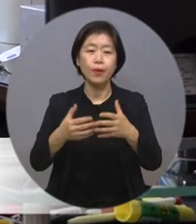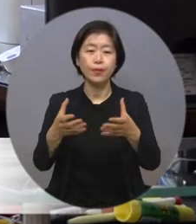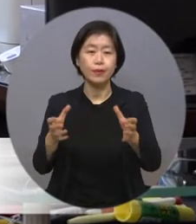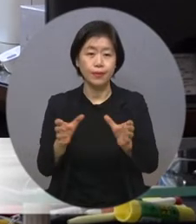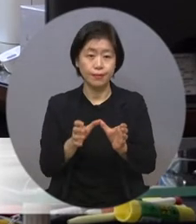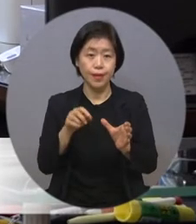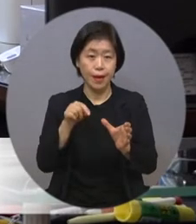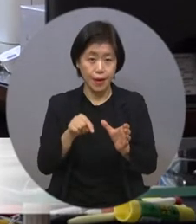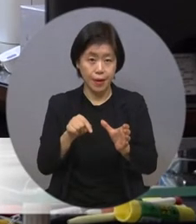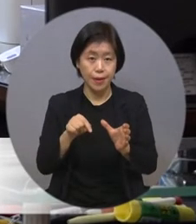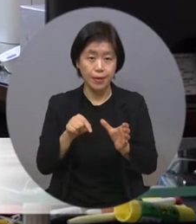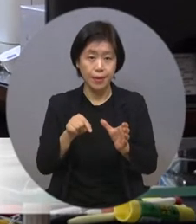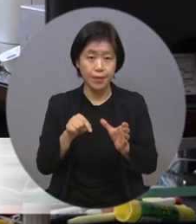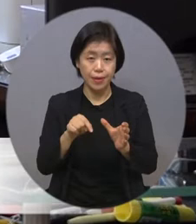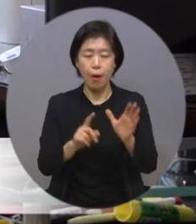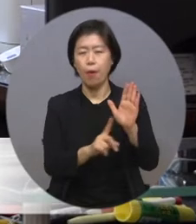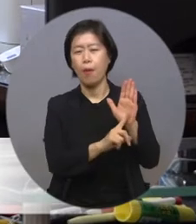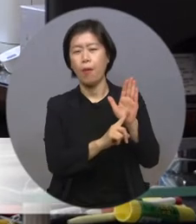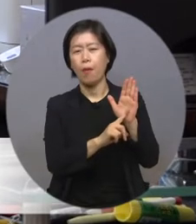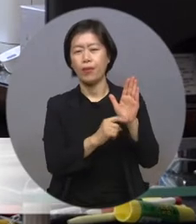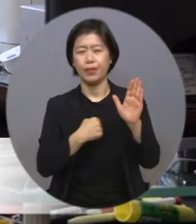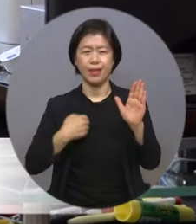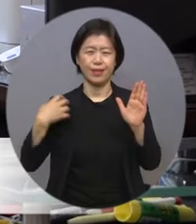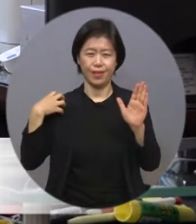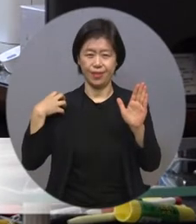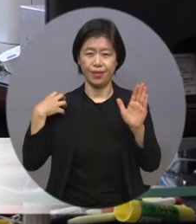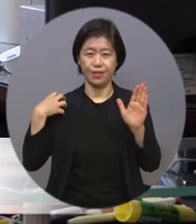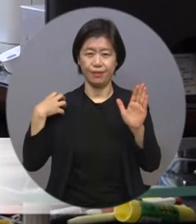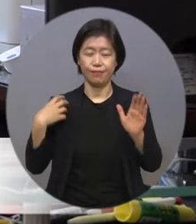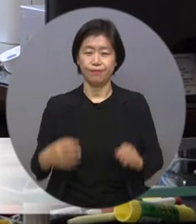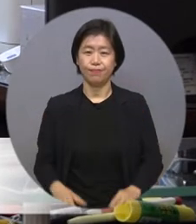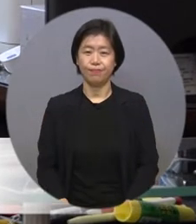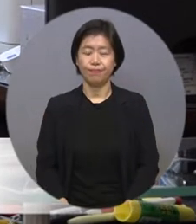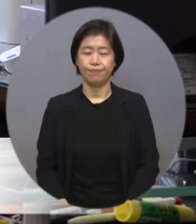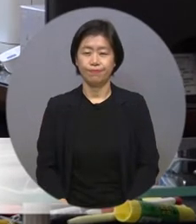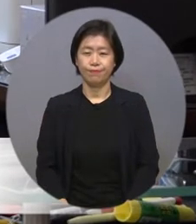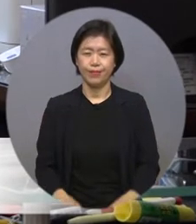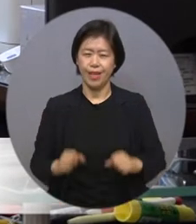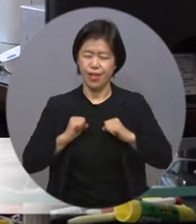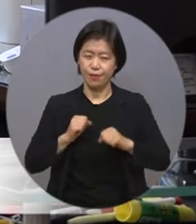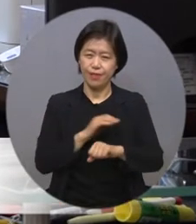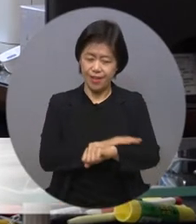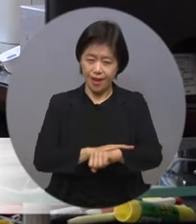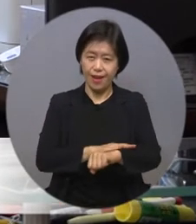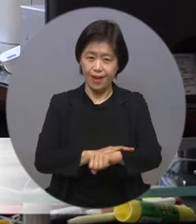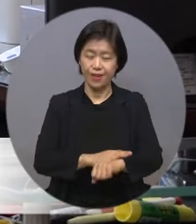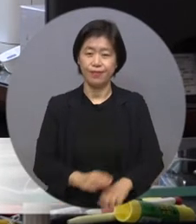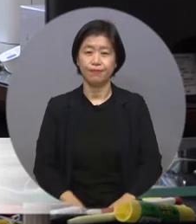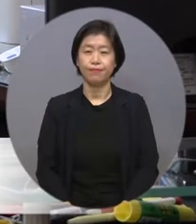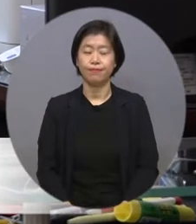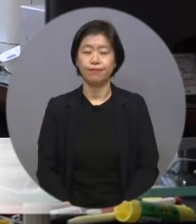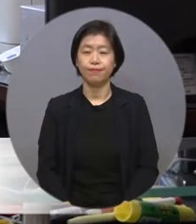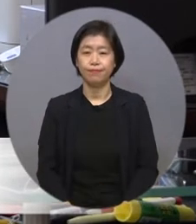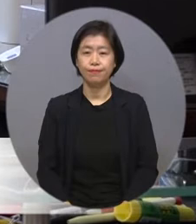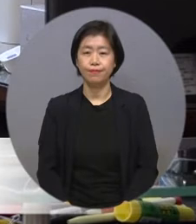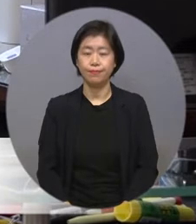국민건강보험공단이 하는 부분에 있어 대대적 역할을 홍보 역할을 조금 많이 할